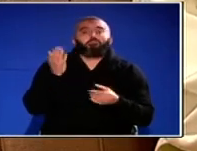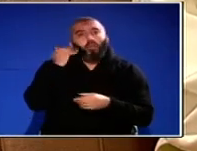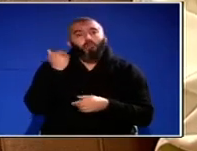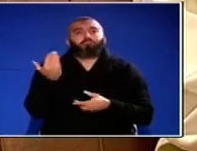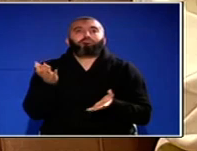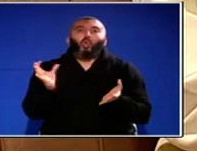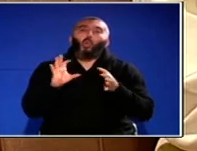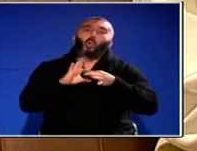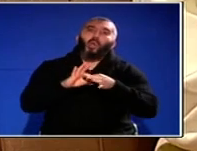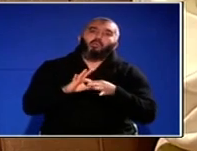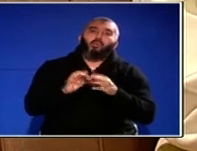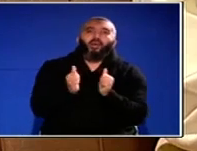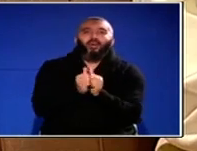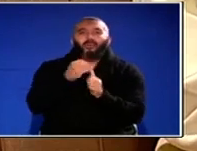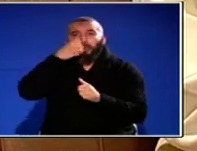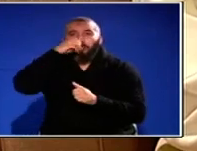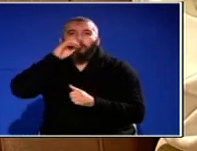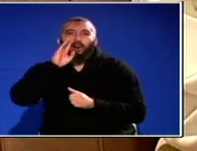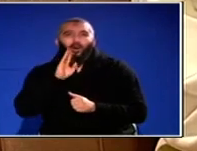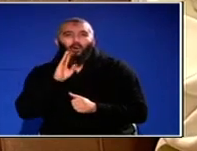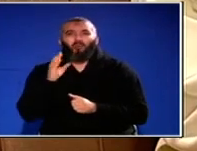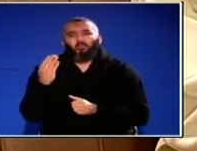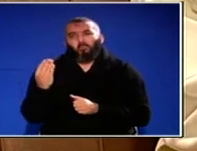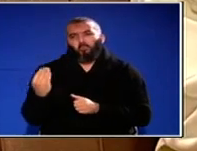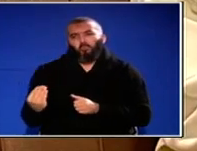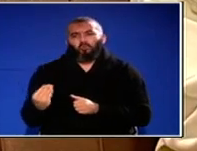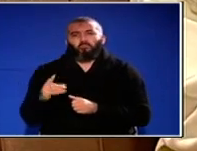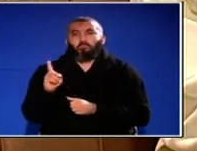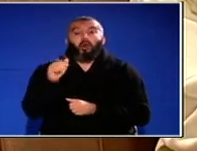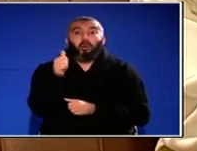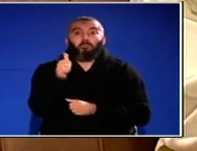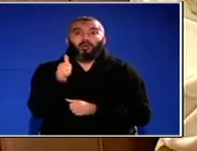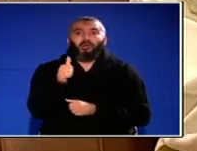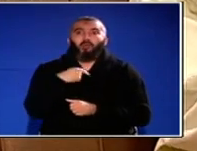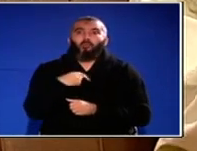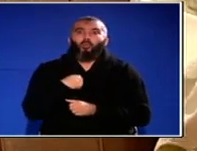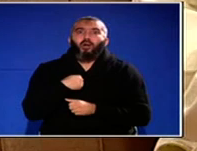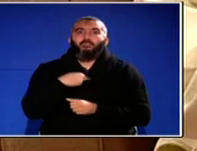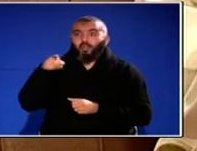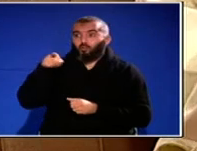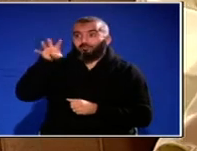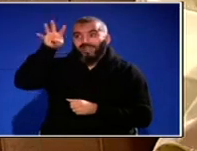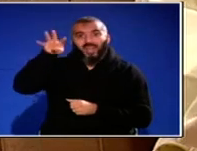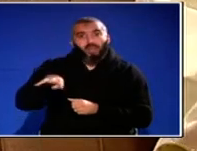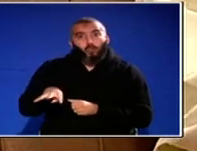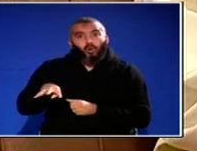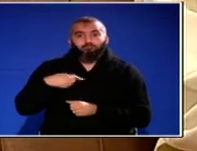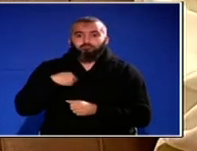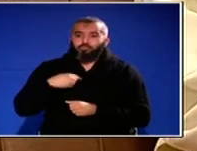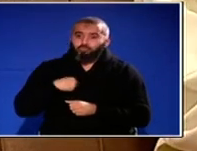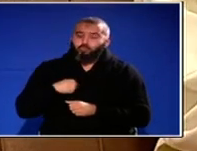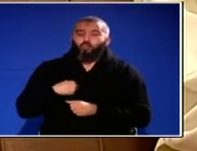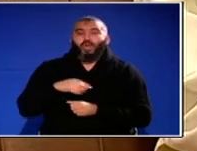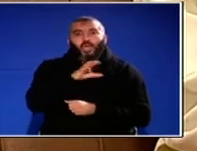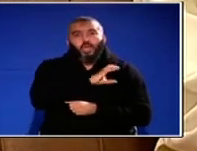قد يسودها نوع من النقصان، فإنني أحاول بقدر الاستطاعة أن أجبر هذا النقص،